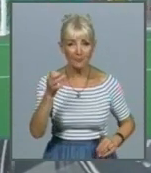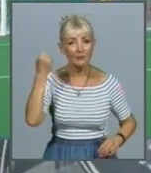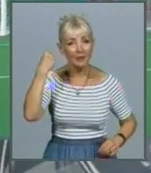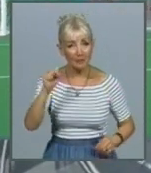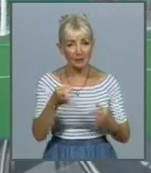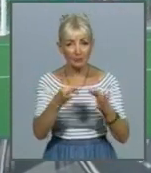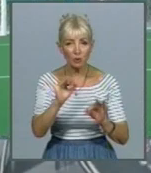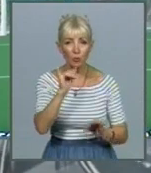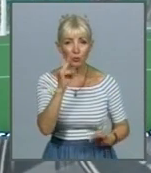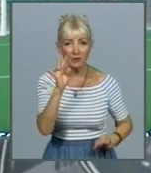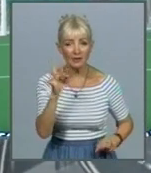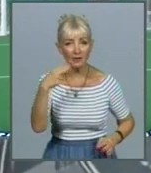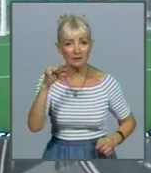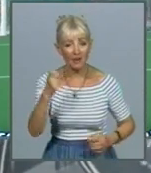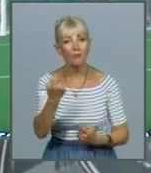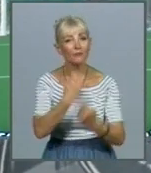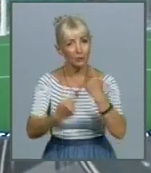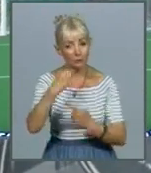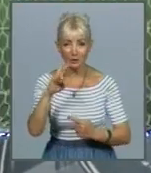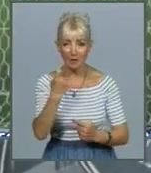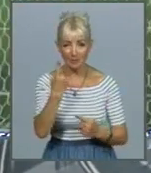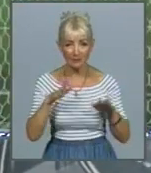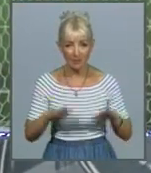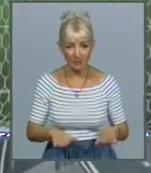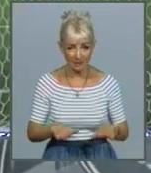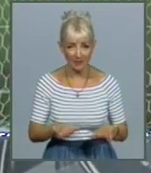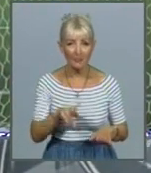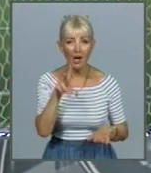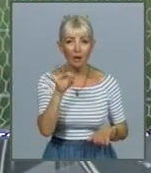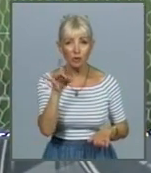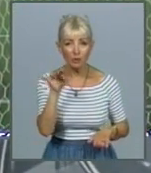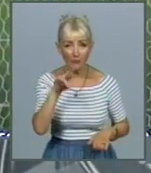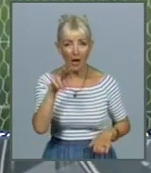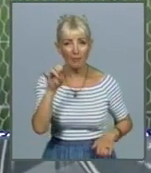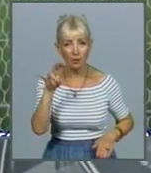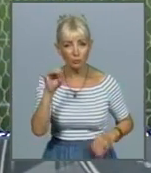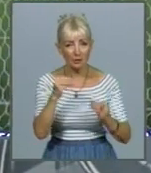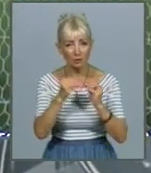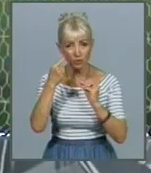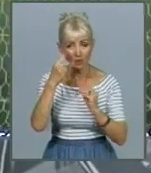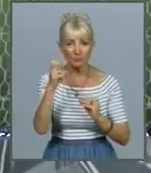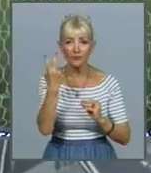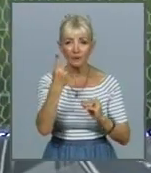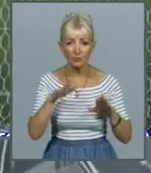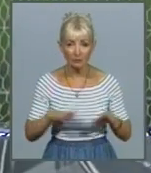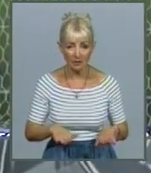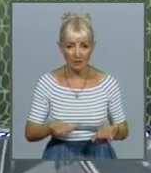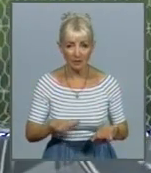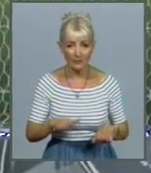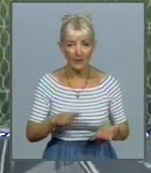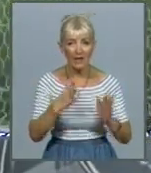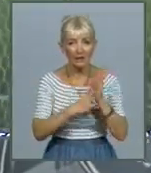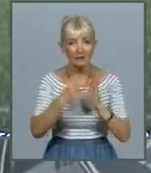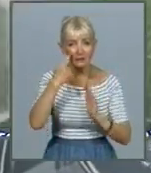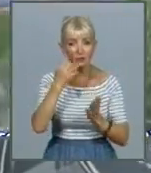позволила универ динамо вернуться на первое место лозовая панютино здесь и очками следует на второй позиции по 9